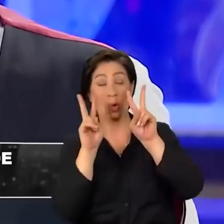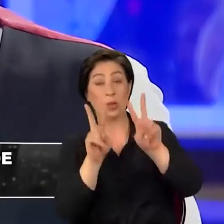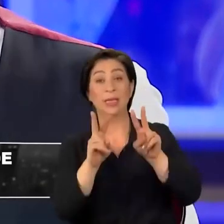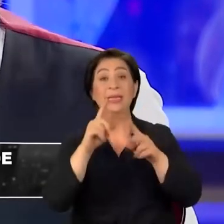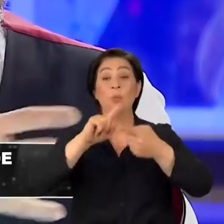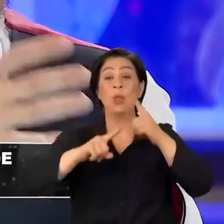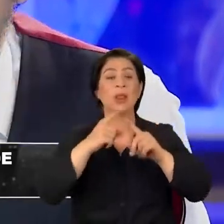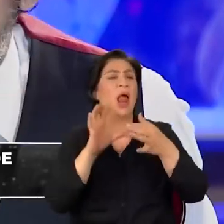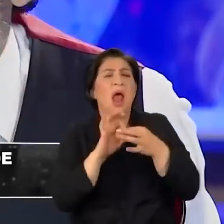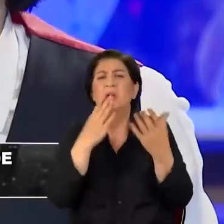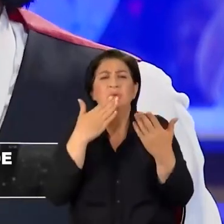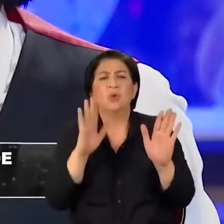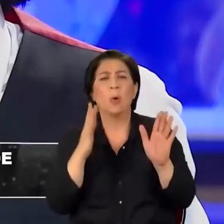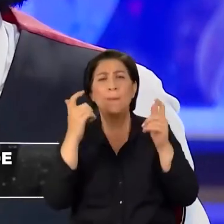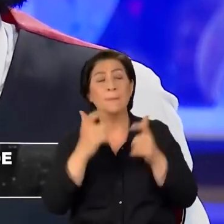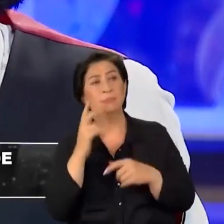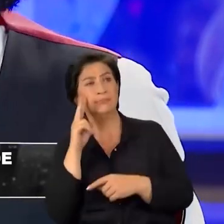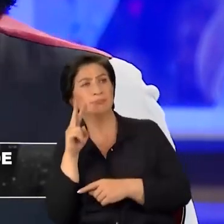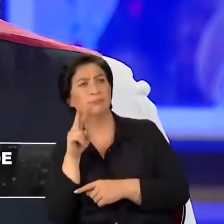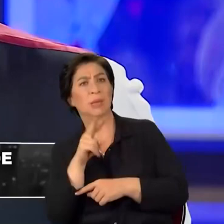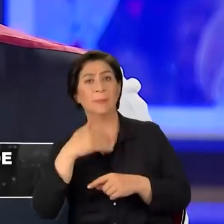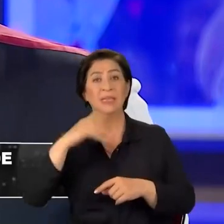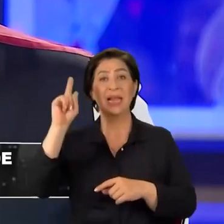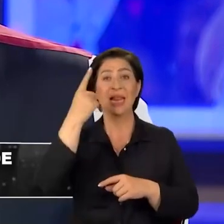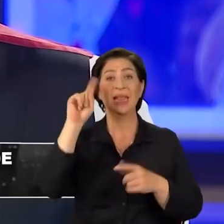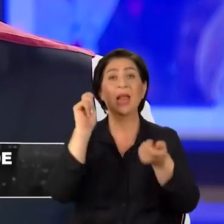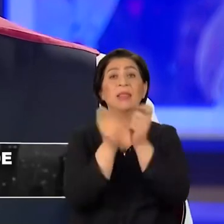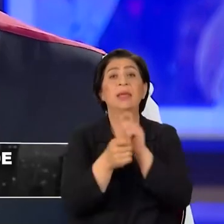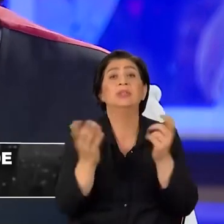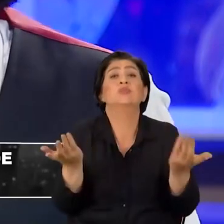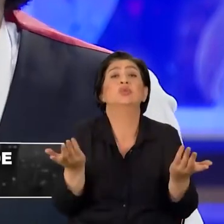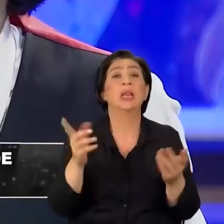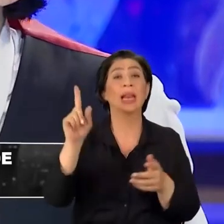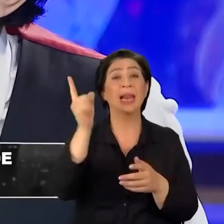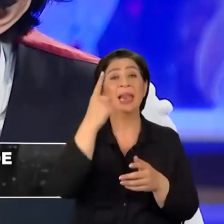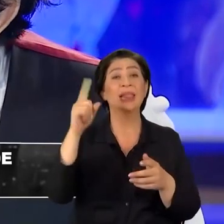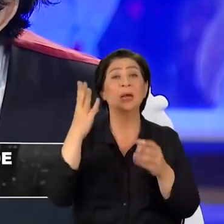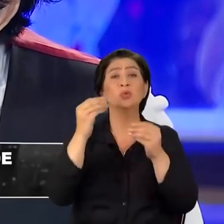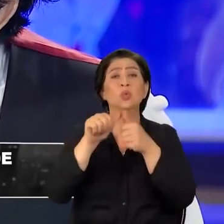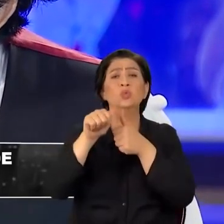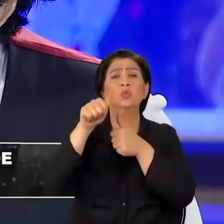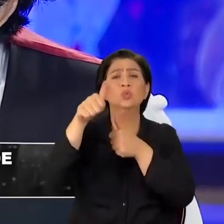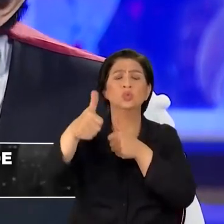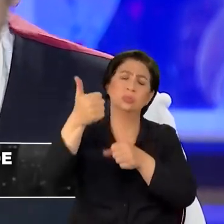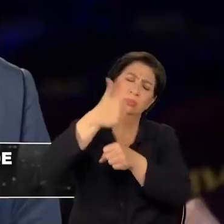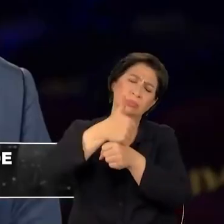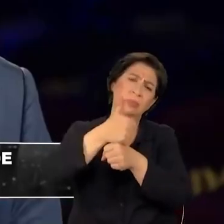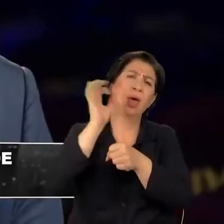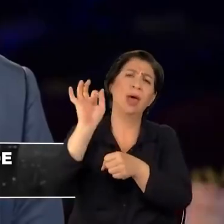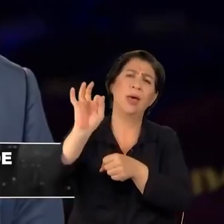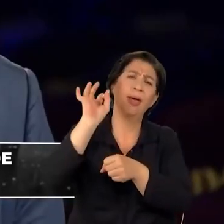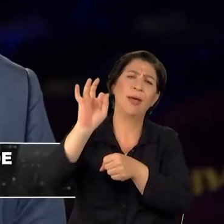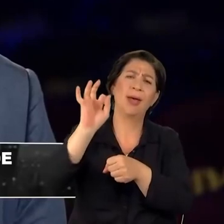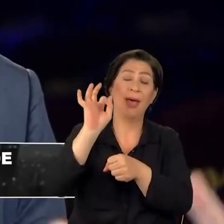ilgilenmeyen insanların baktığı yerlerde de biz liderleri değiştirmiyoruz ki. Evet. Liderler çok uzun süre başta kalıyorlar. Demek